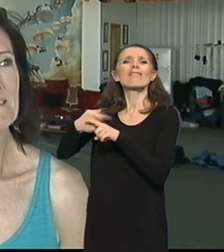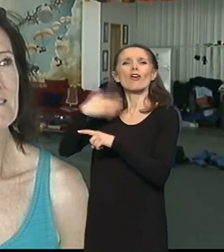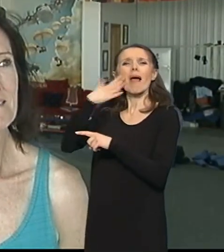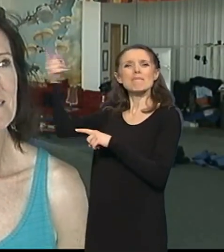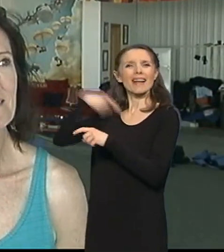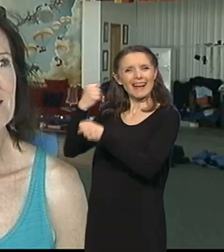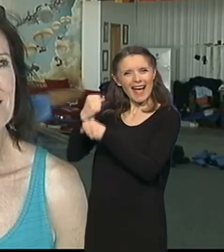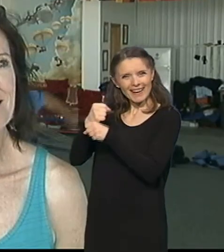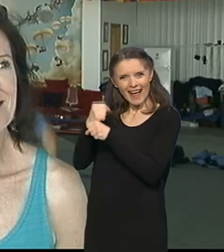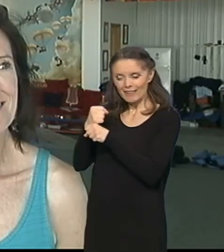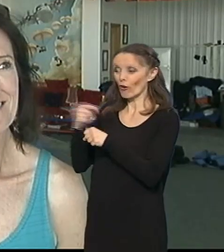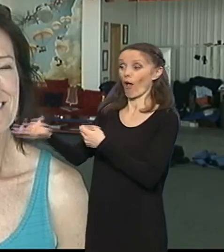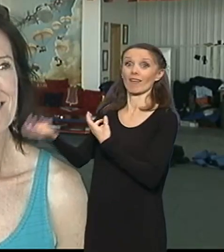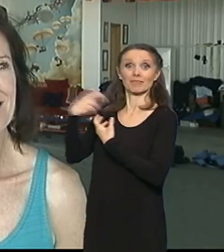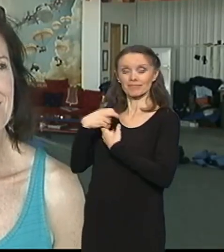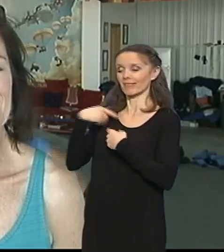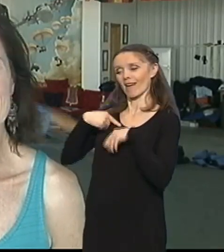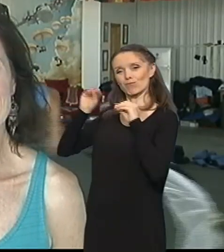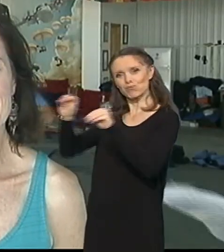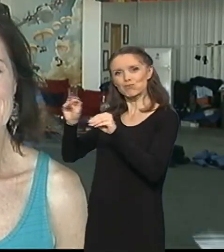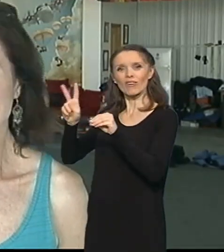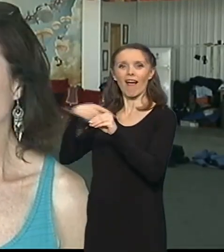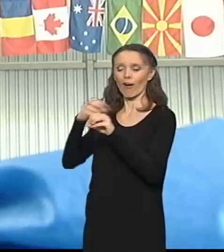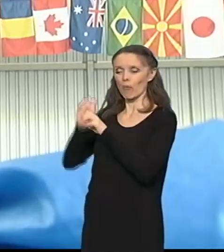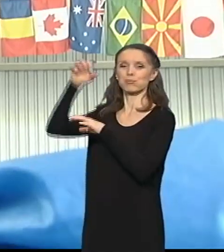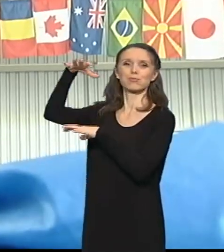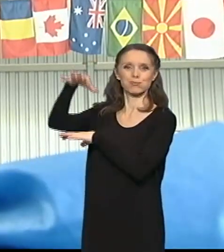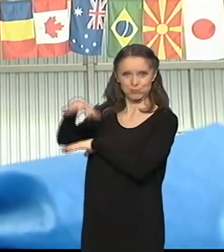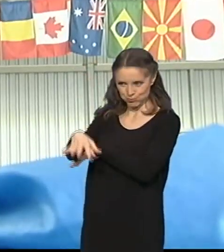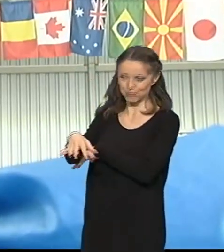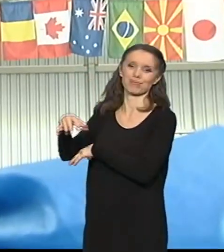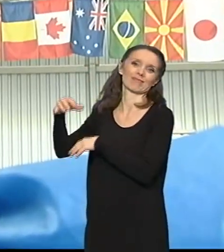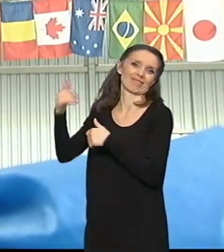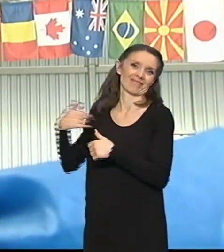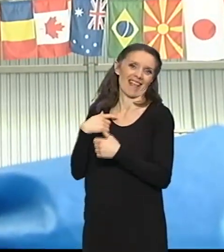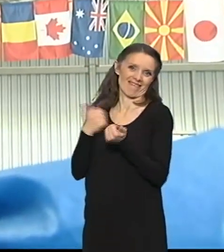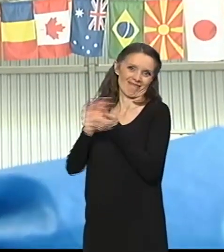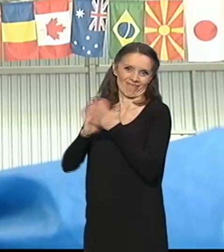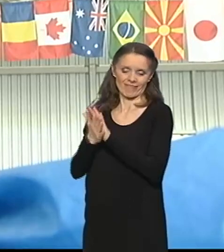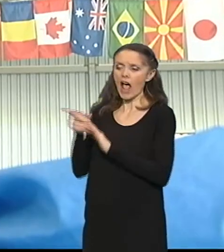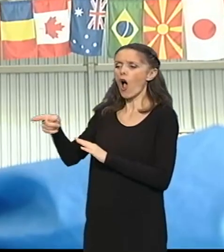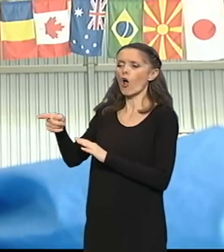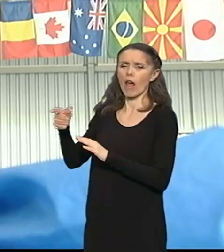smo, znači ja sam je naučio da skače, inače ona se bavi ljudskim resursima.